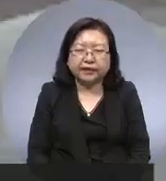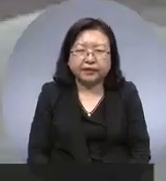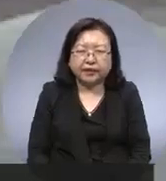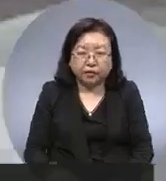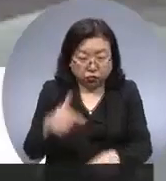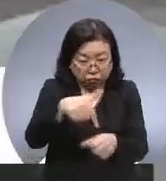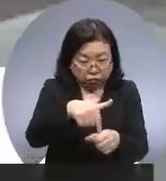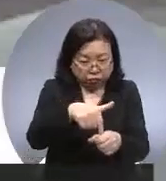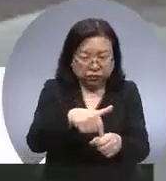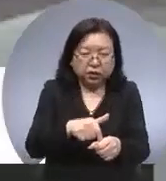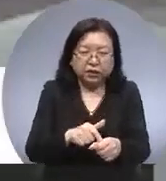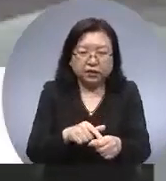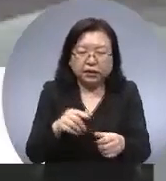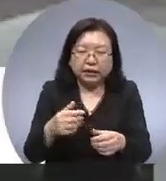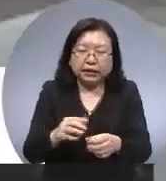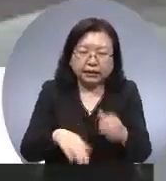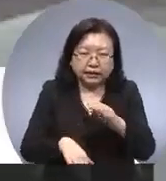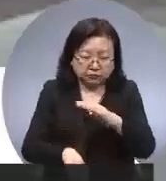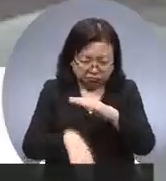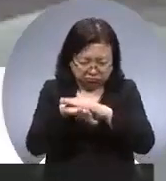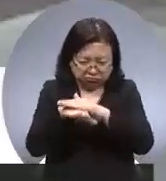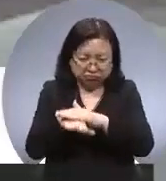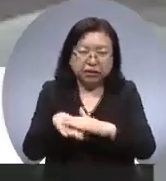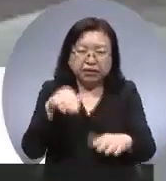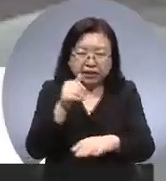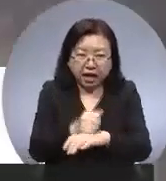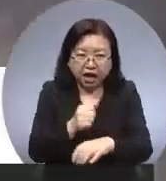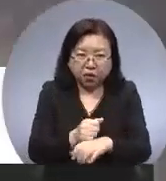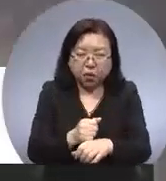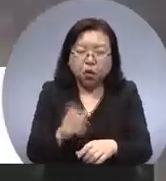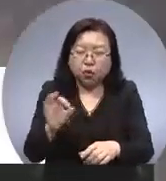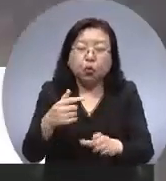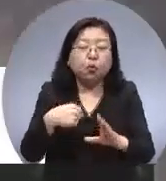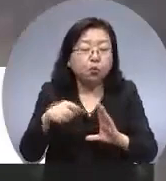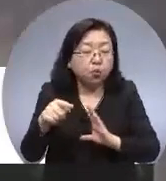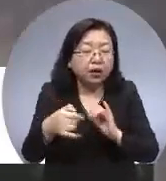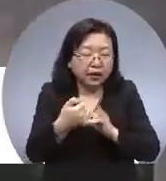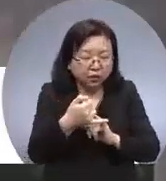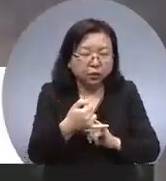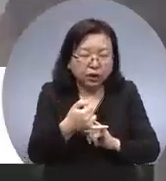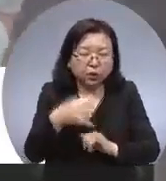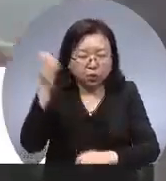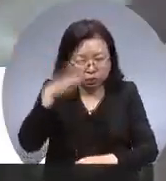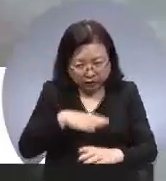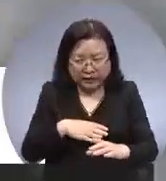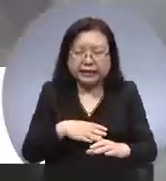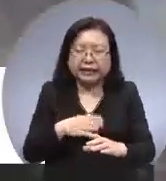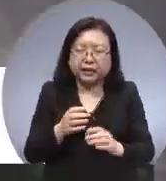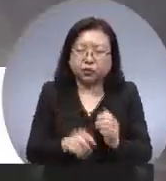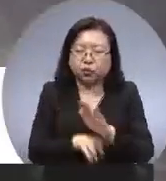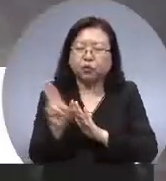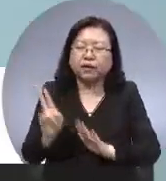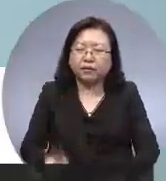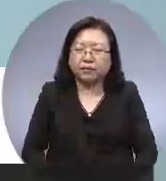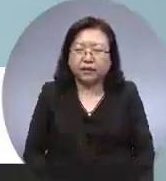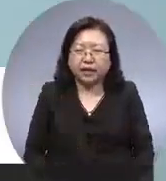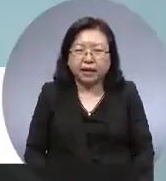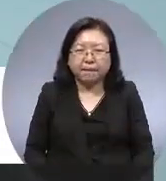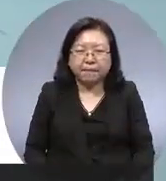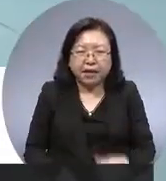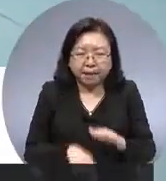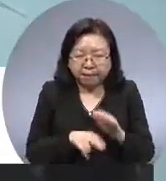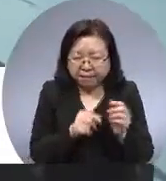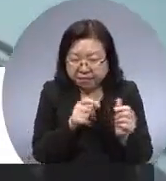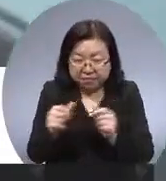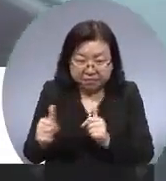주유소에서 차에 기름을 가득 넣은 뒤 계좌로 돈을 보내겠다 더 논 전자가 그대로 달아났습니다 비슷한 수법으로 있더라